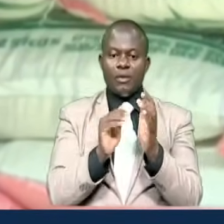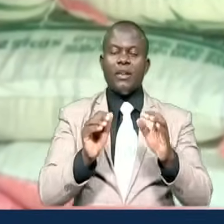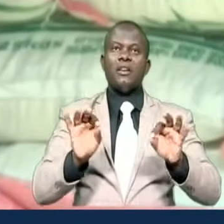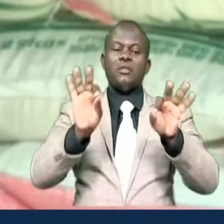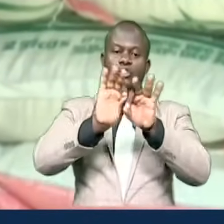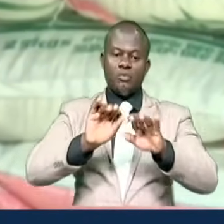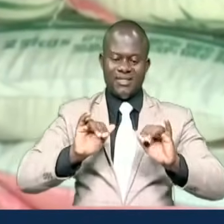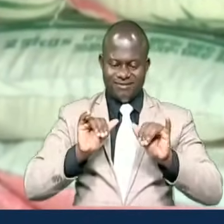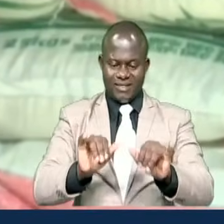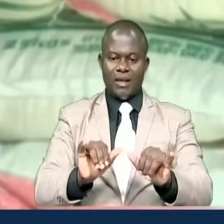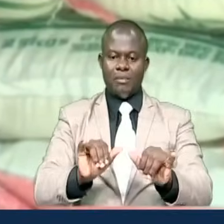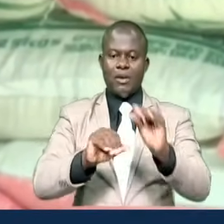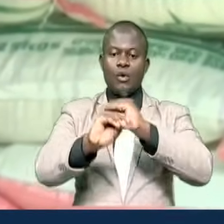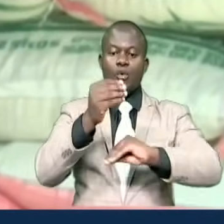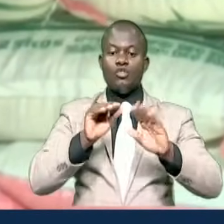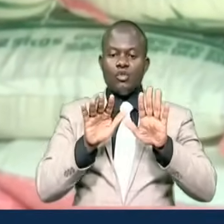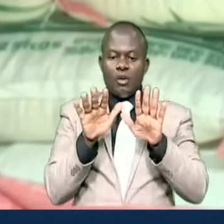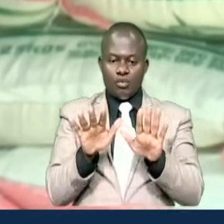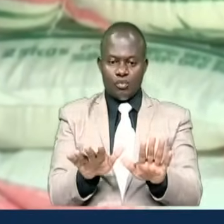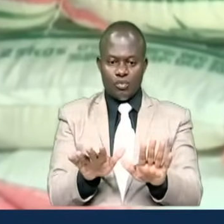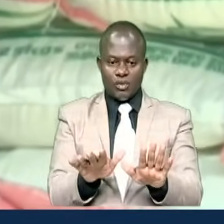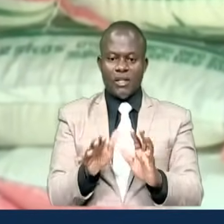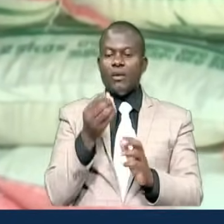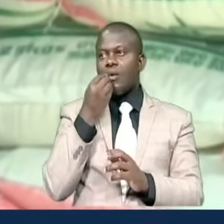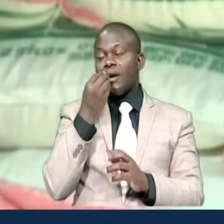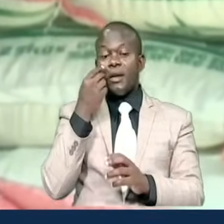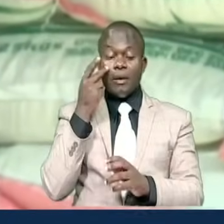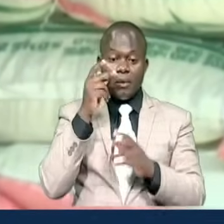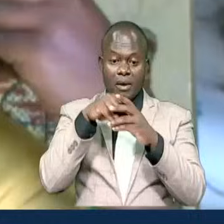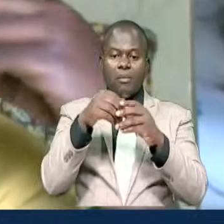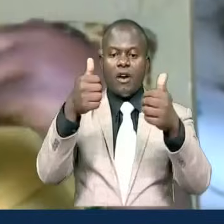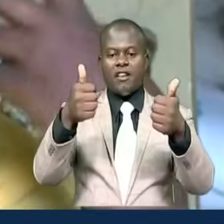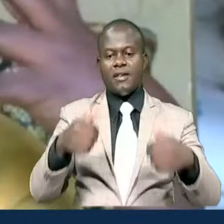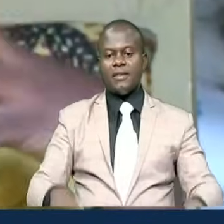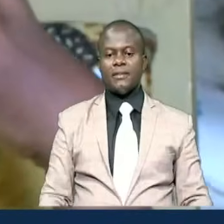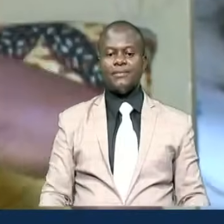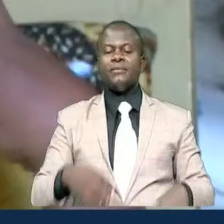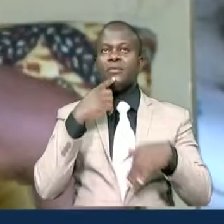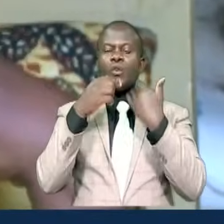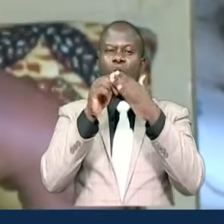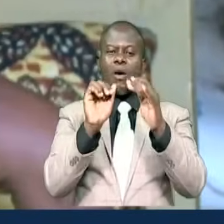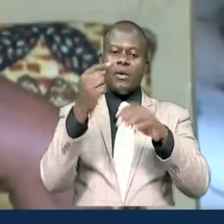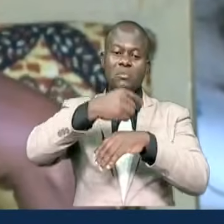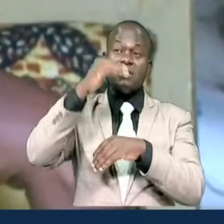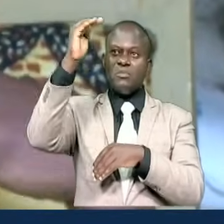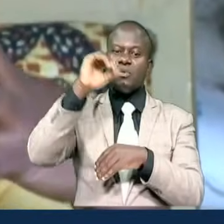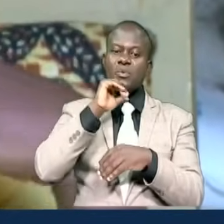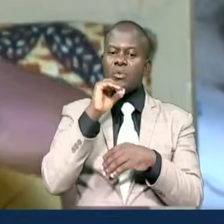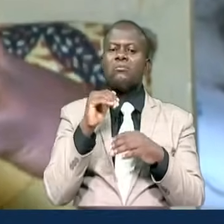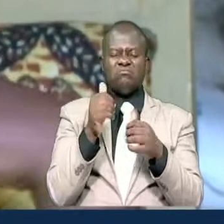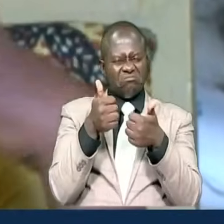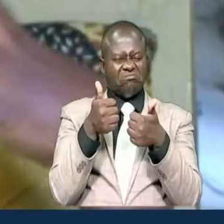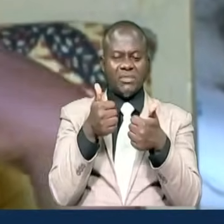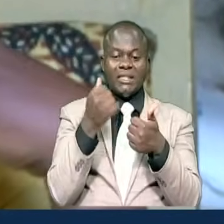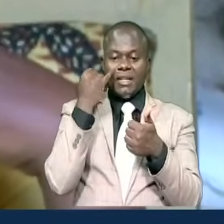stable uracuruza utuje ariyo ubona mukayabona kandi neza kuvuga ngo iminsi mikuru ntabwo yiburira ni ukuvuga